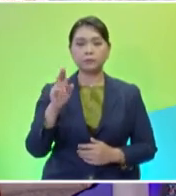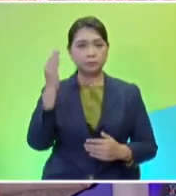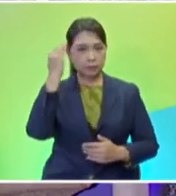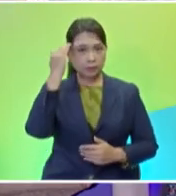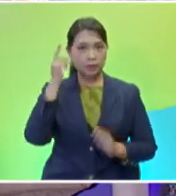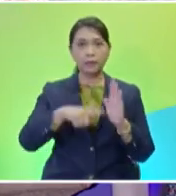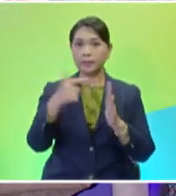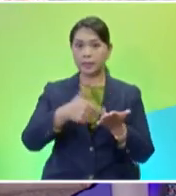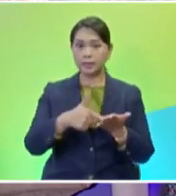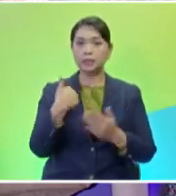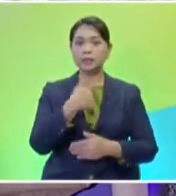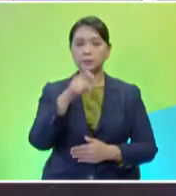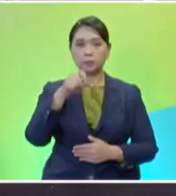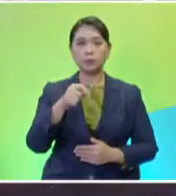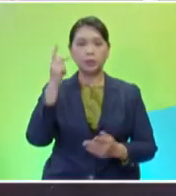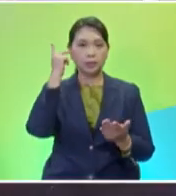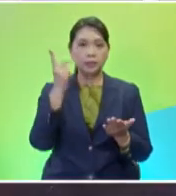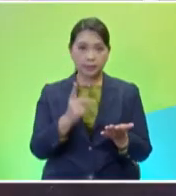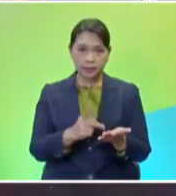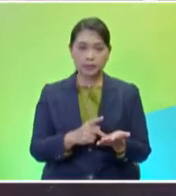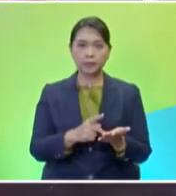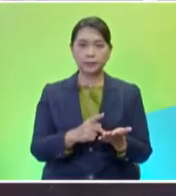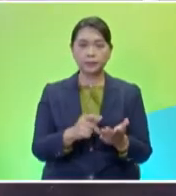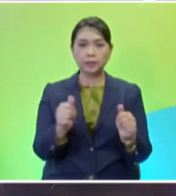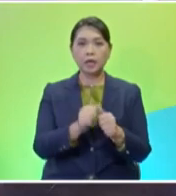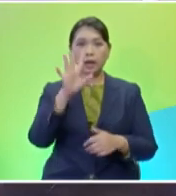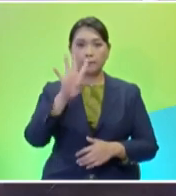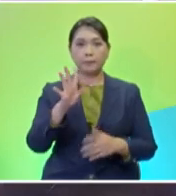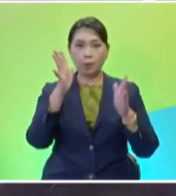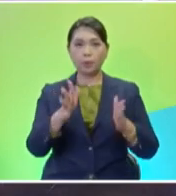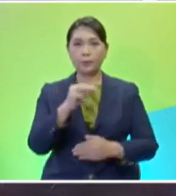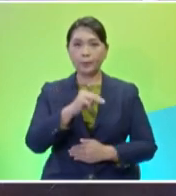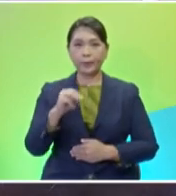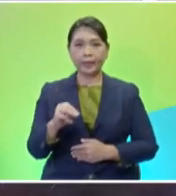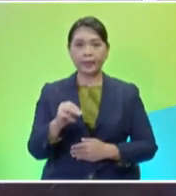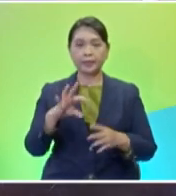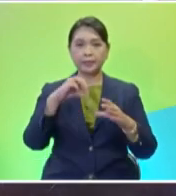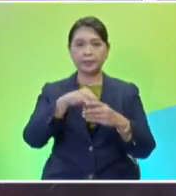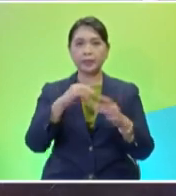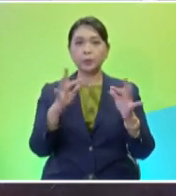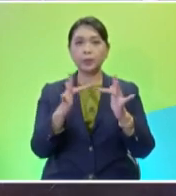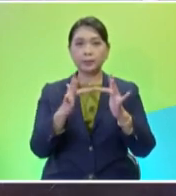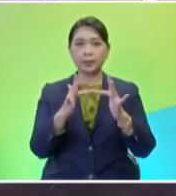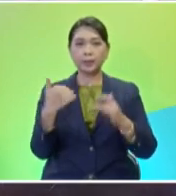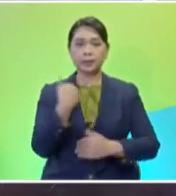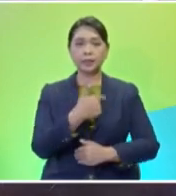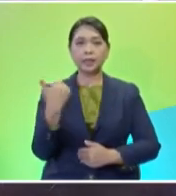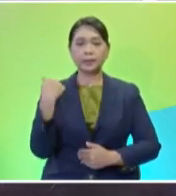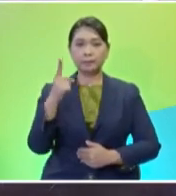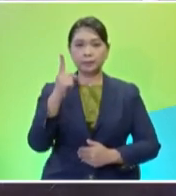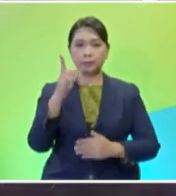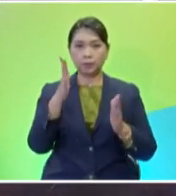lanjut dulu terlebih dahulu dengan 4 orang murid kita di dalam Google Mic kita ada yang pertama